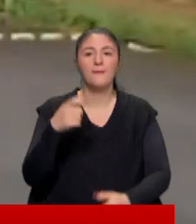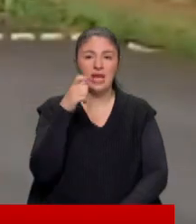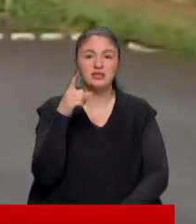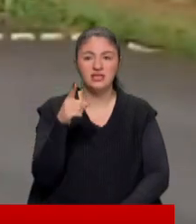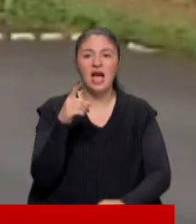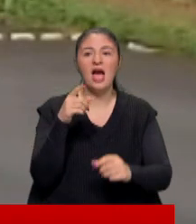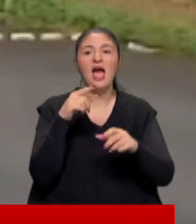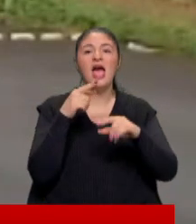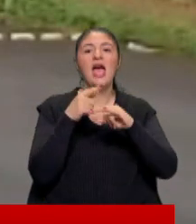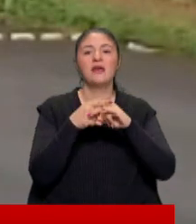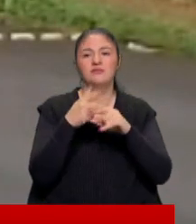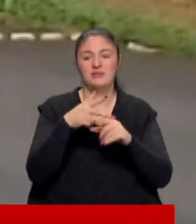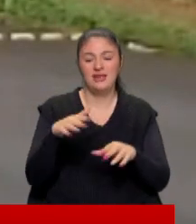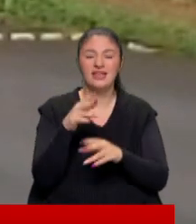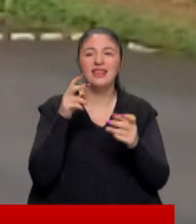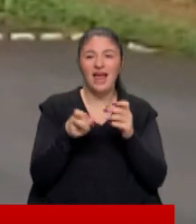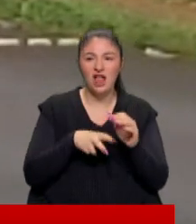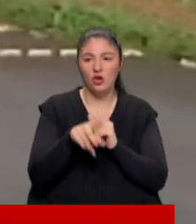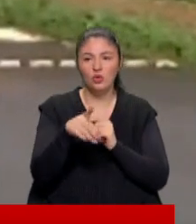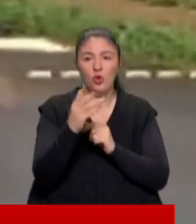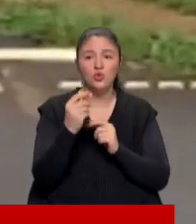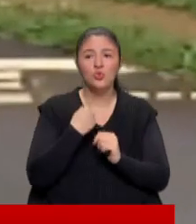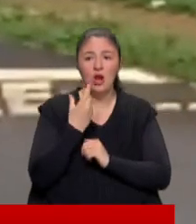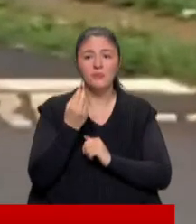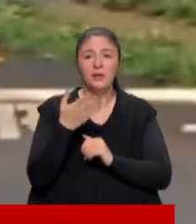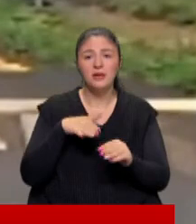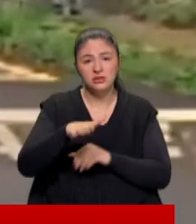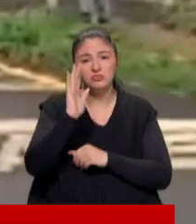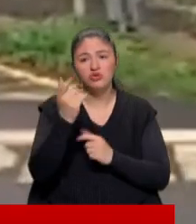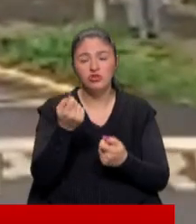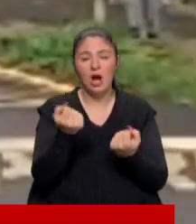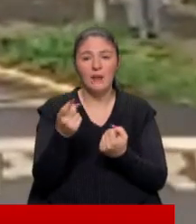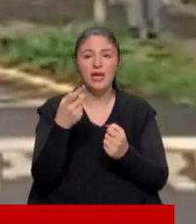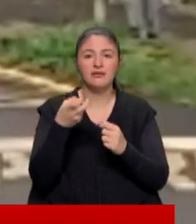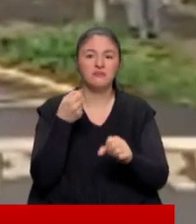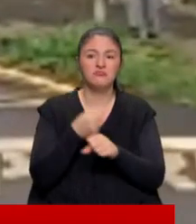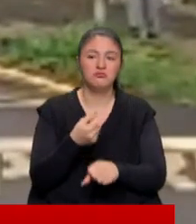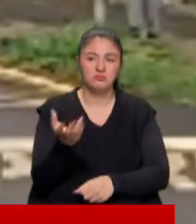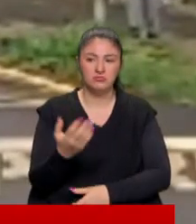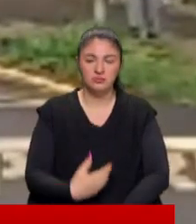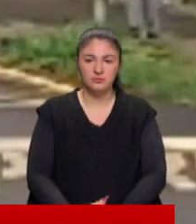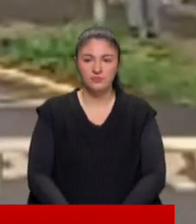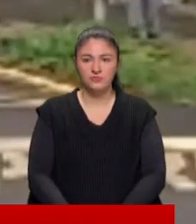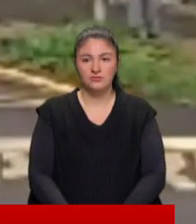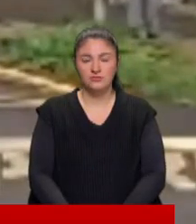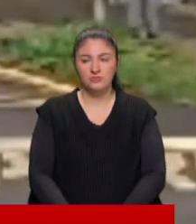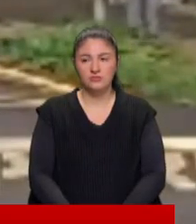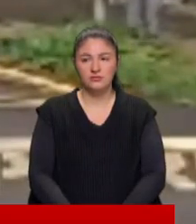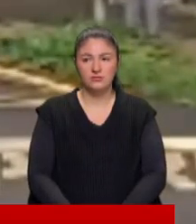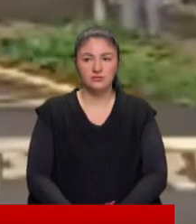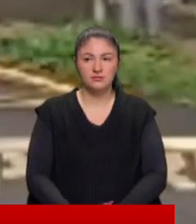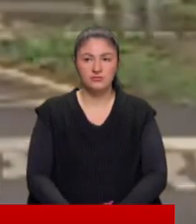Brezilya'da ise hemzemin geçitte meydana geldi kaza. Uyarıya rağmen raylardan geçmeye çalışan otomobile tren çarptı.